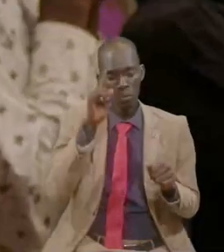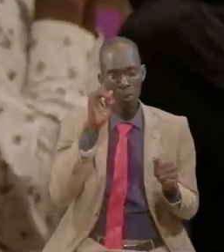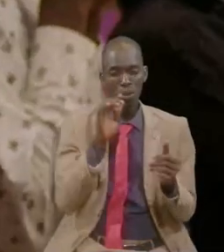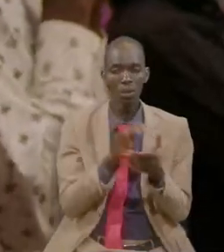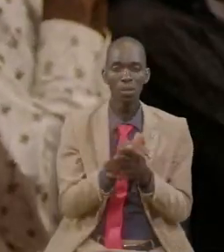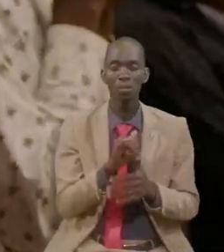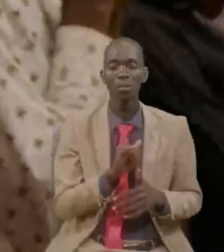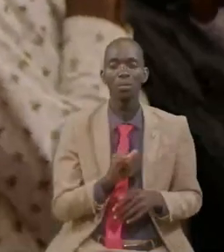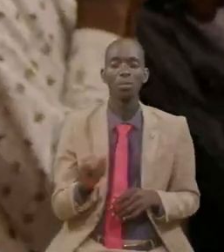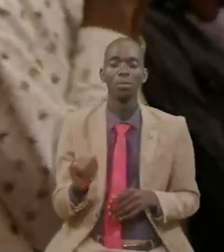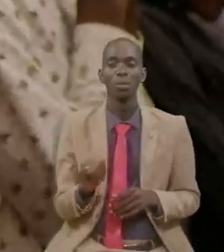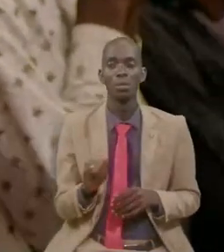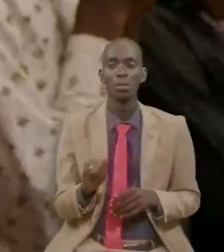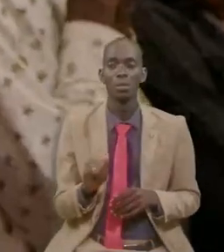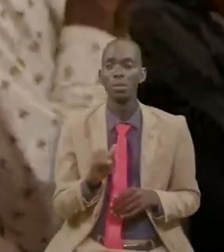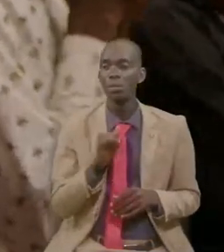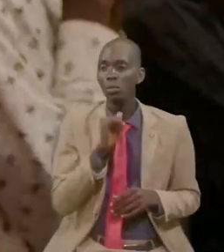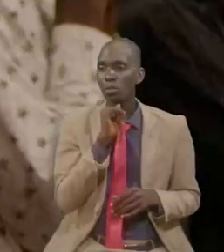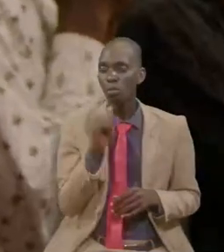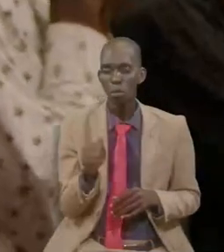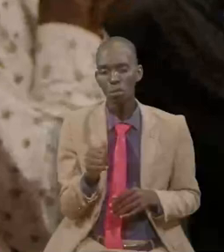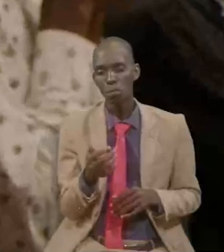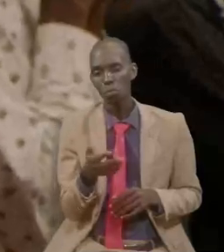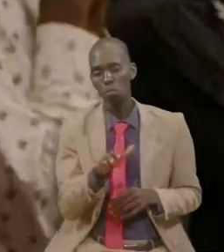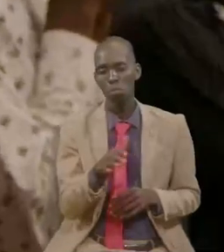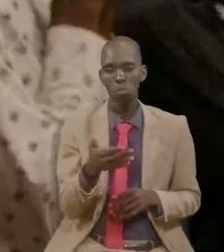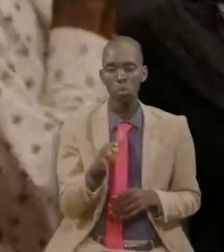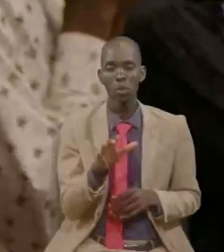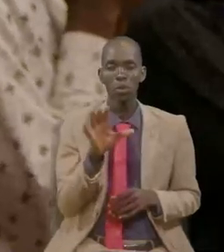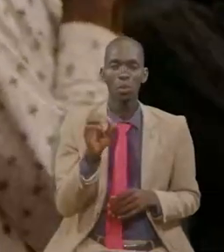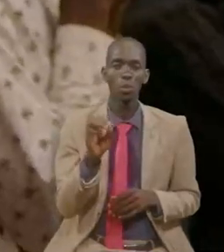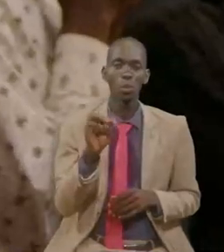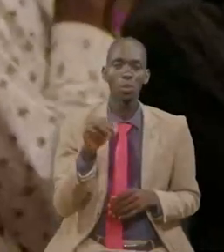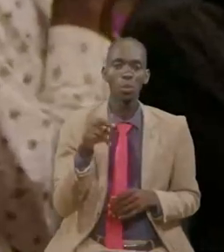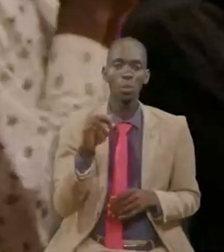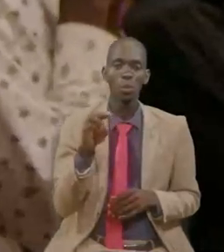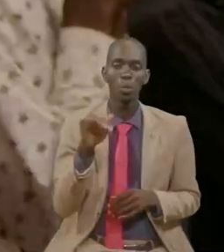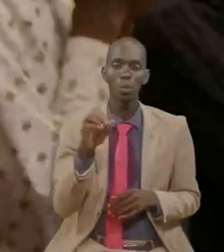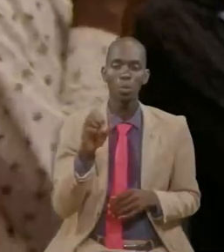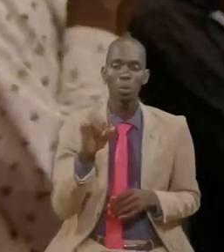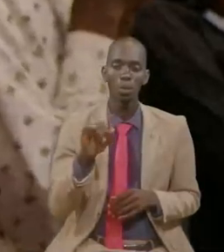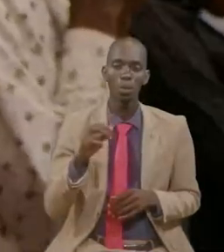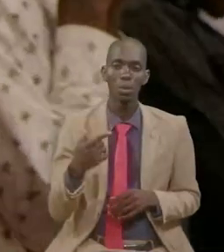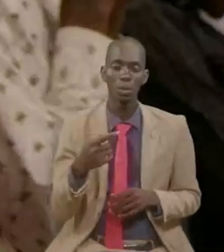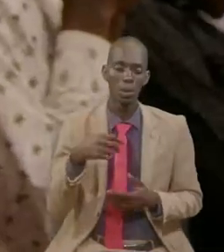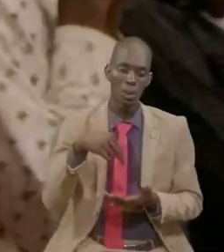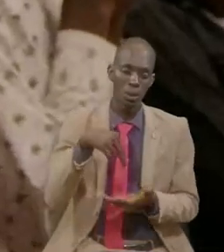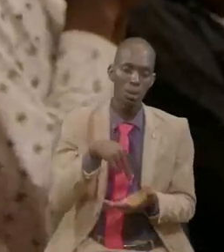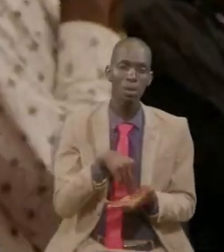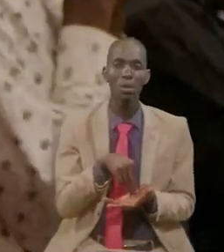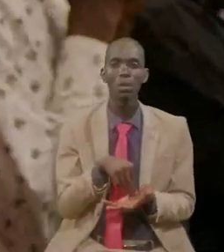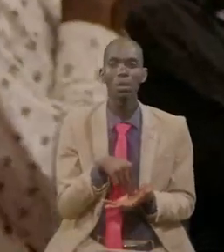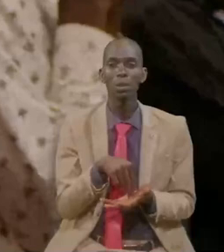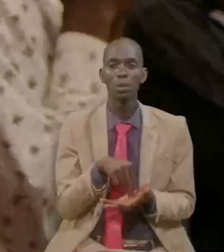sois digne de confiance, sois non compromettant, tiens ferme.